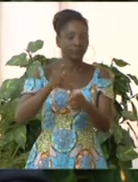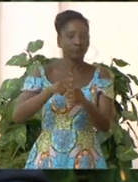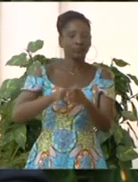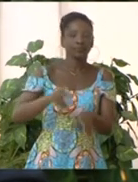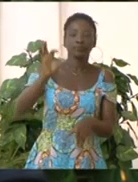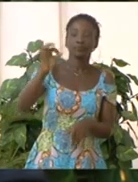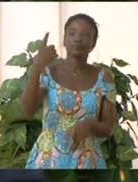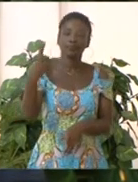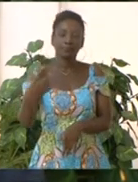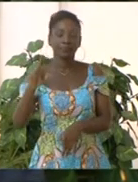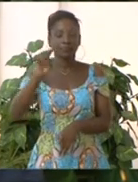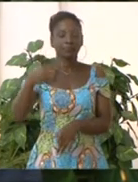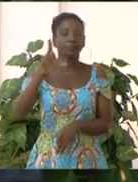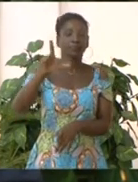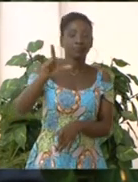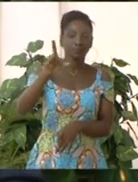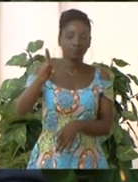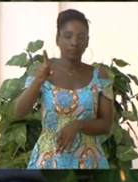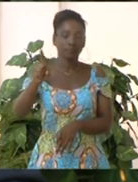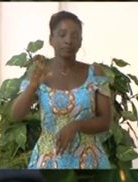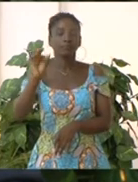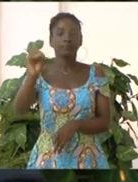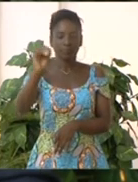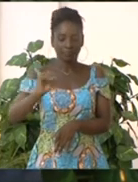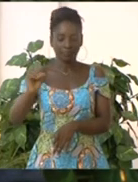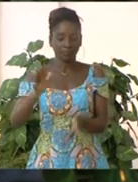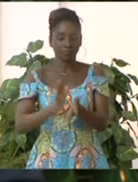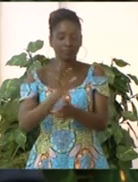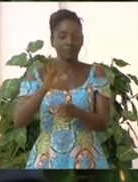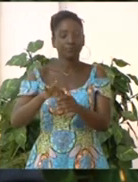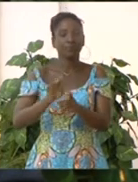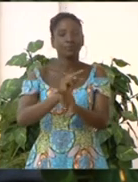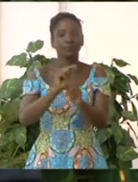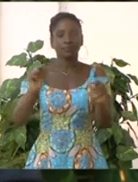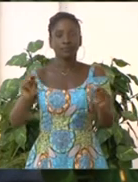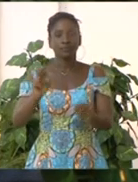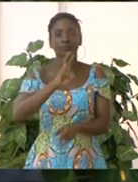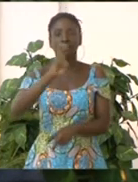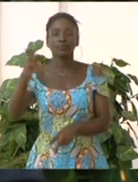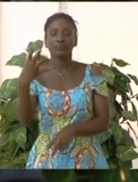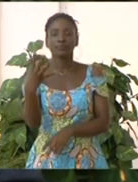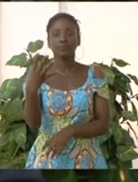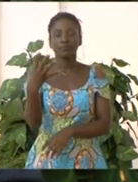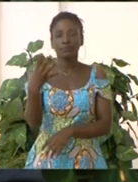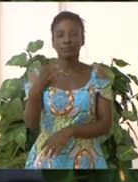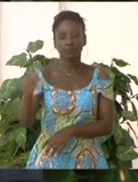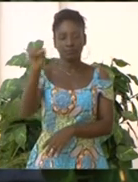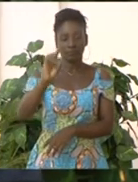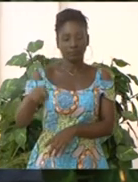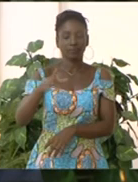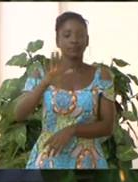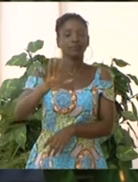91,21 % du le teint nul 204 soit 0